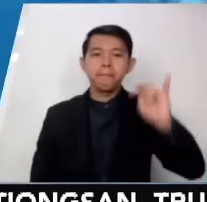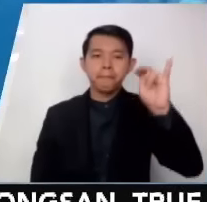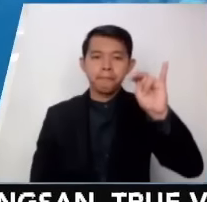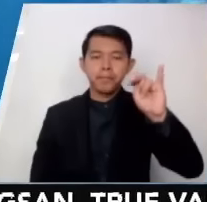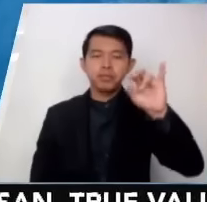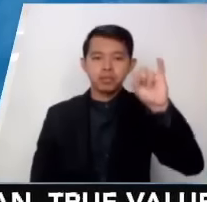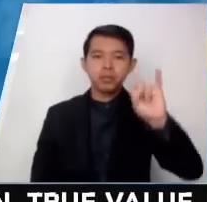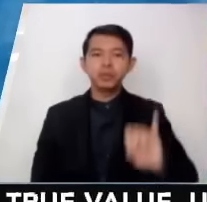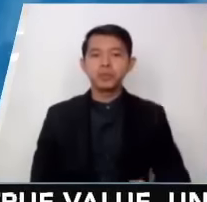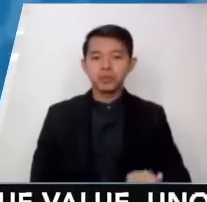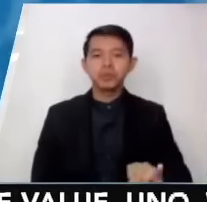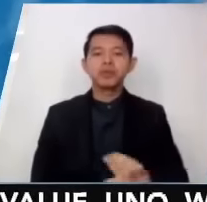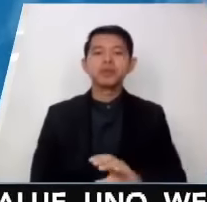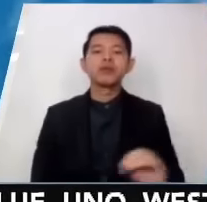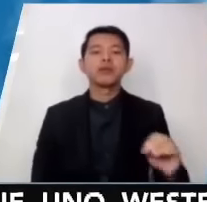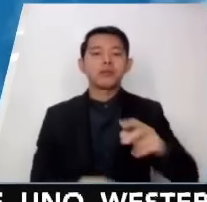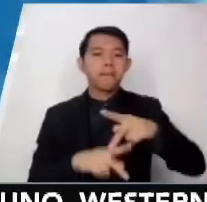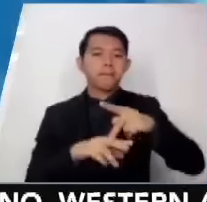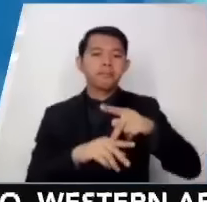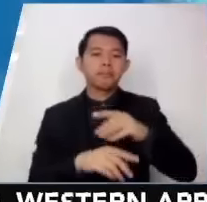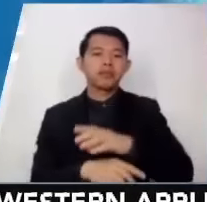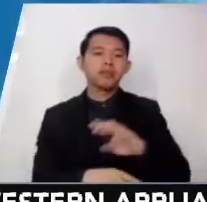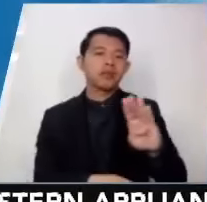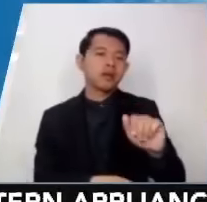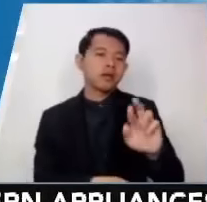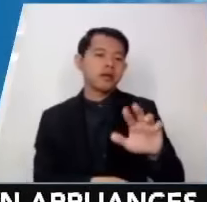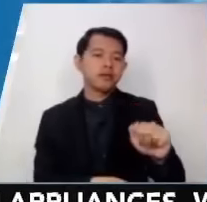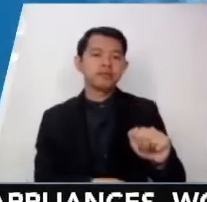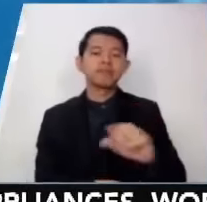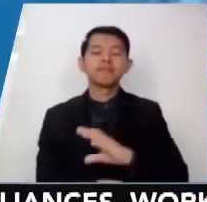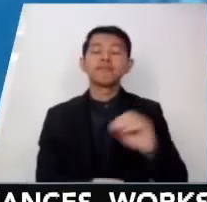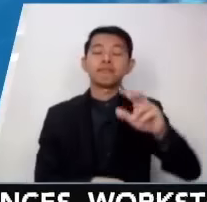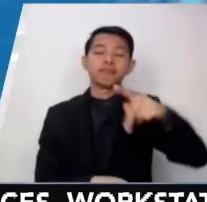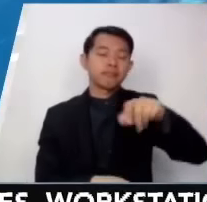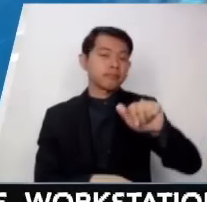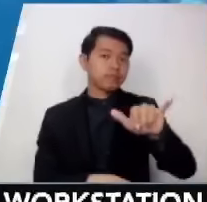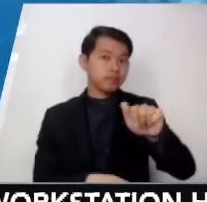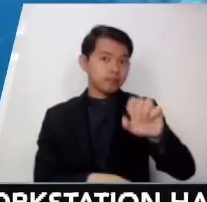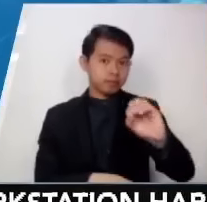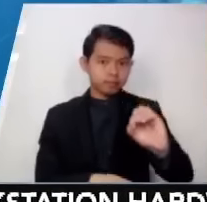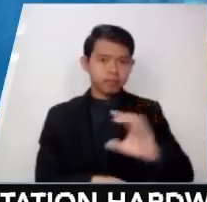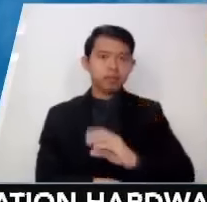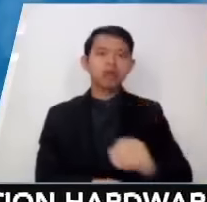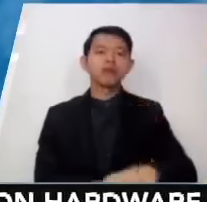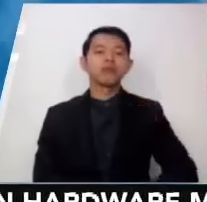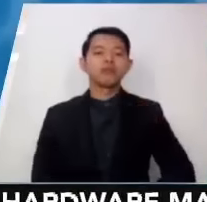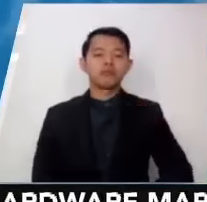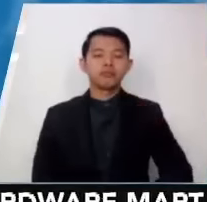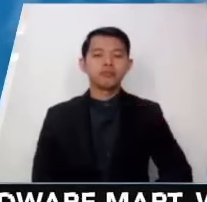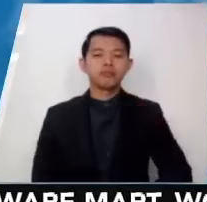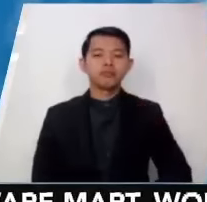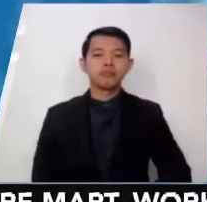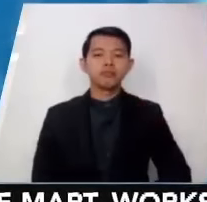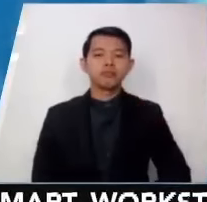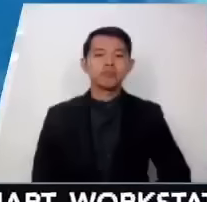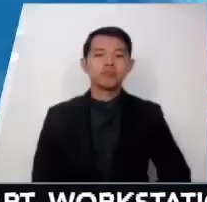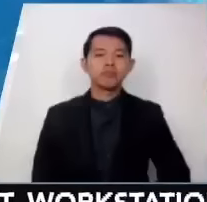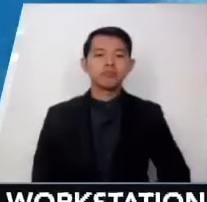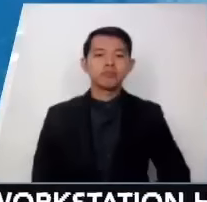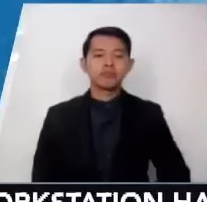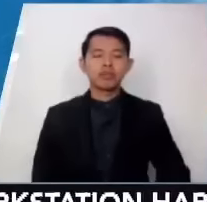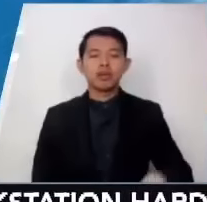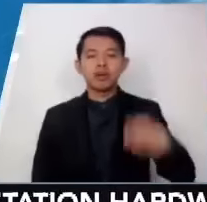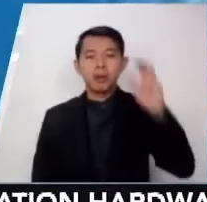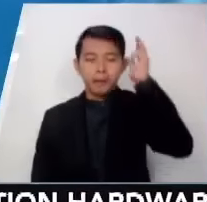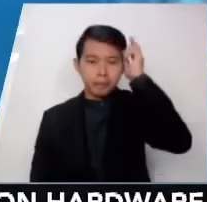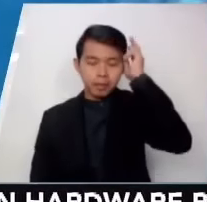bahagi ng Apayao at Kalinga, buong Mountain Province, Ifugao, Benguet, rest of Isabela, rest of Quirino, buong